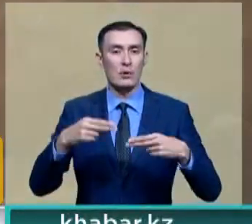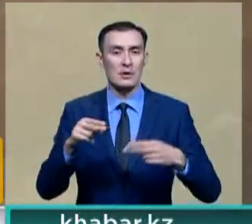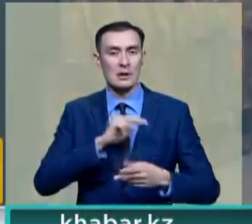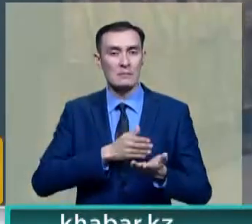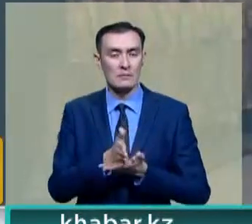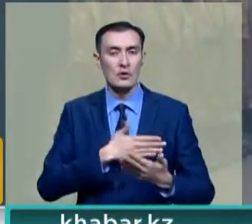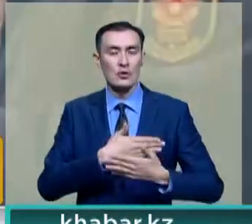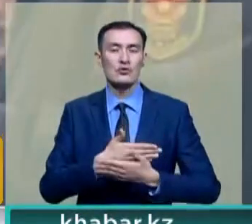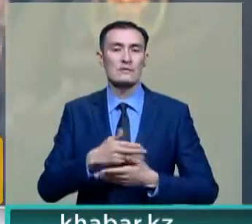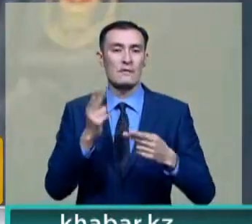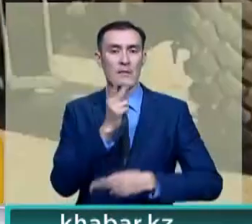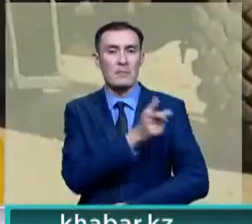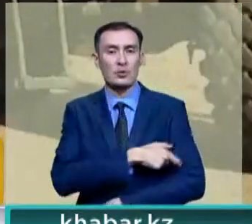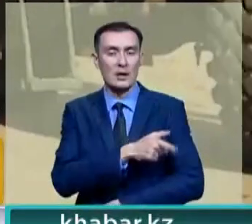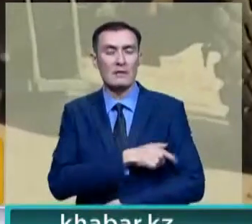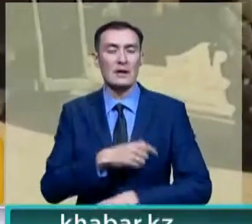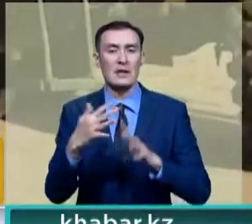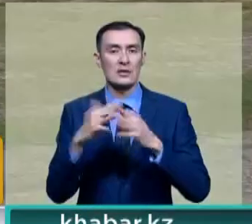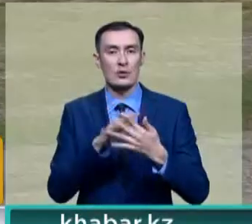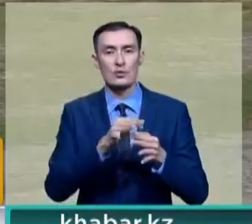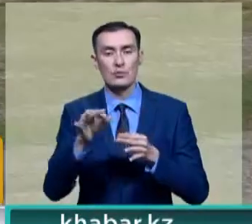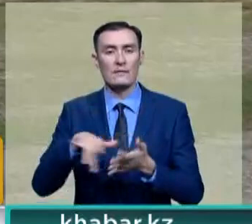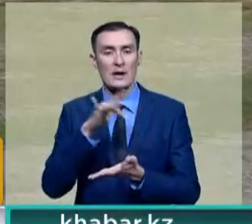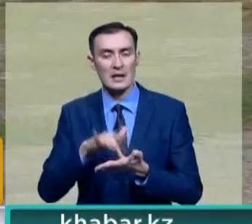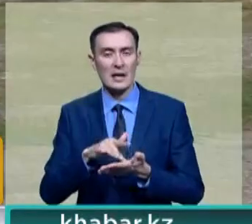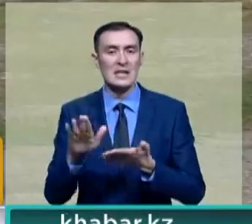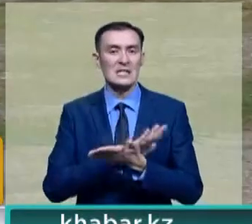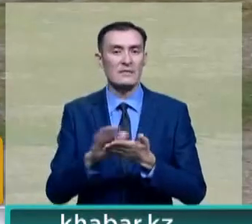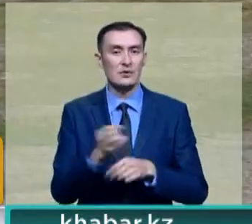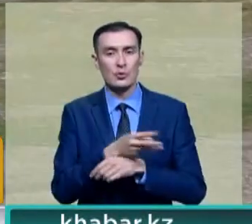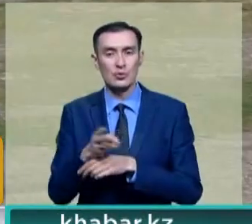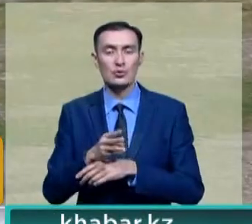блокпостах, участвовали в патрулировании населенных пунктов, проводили